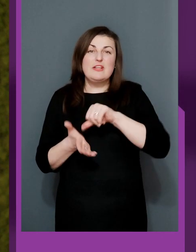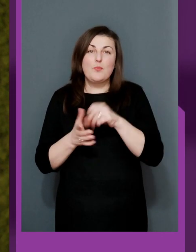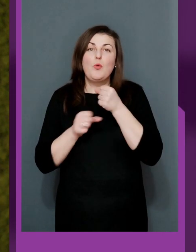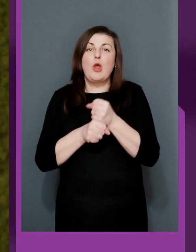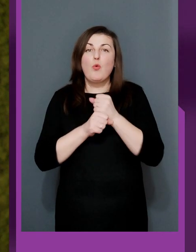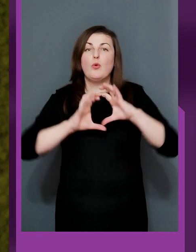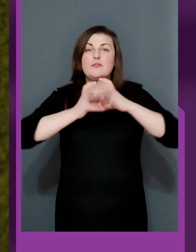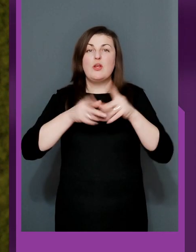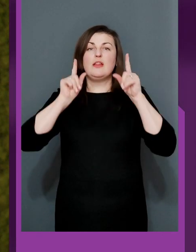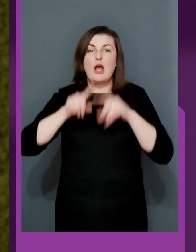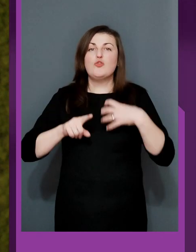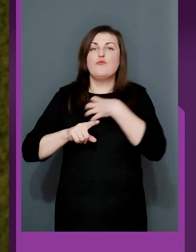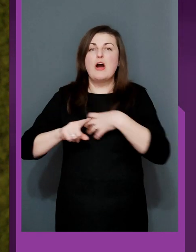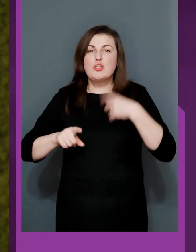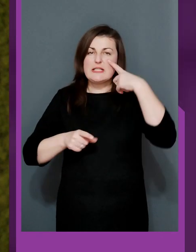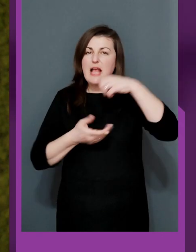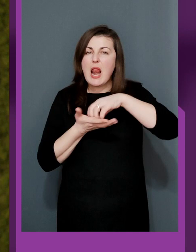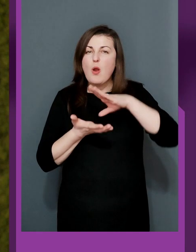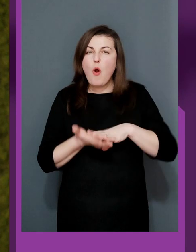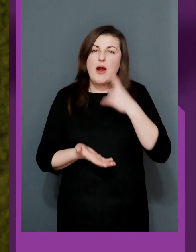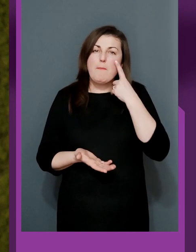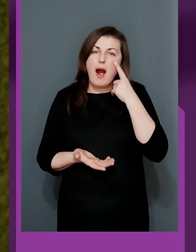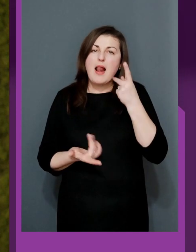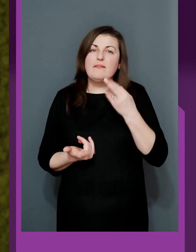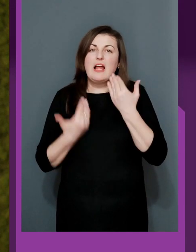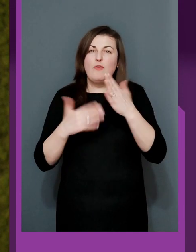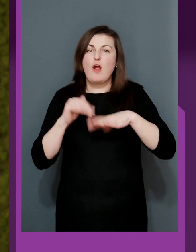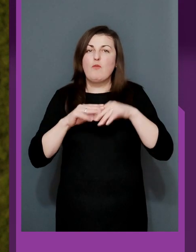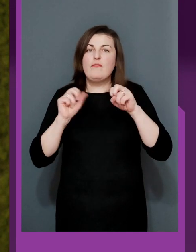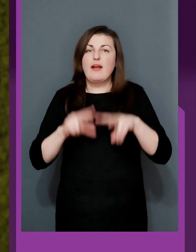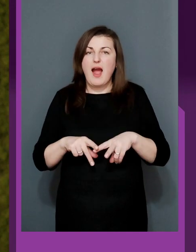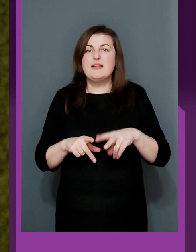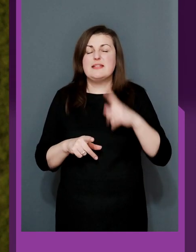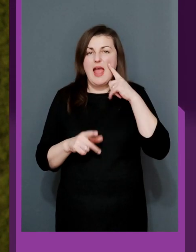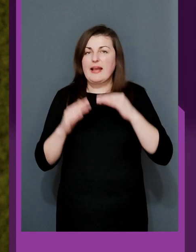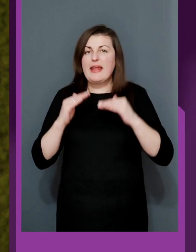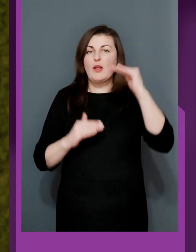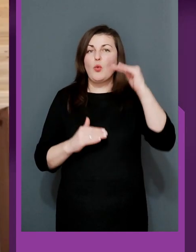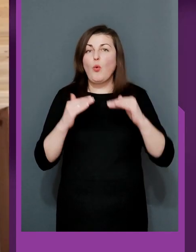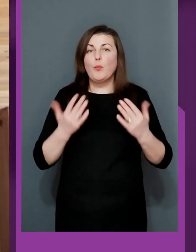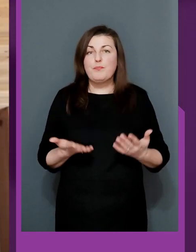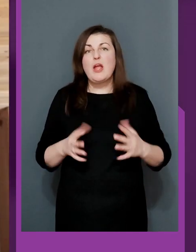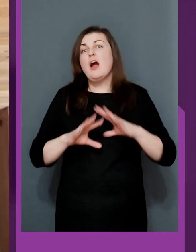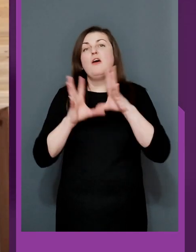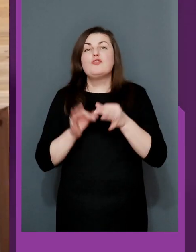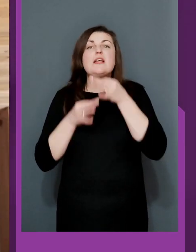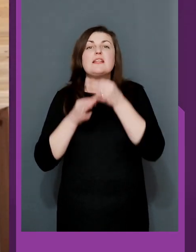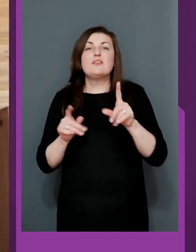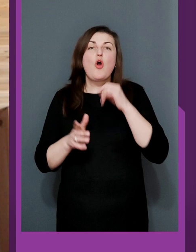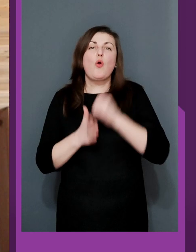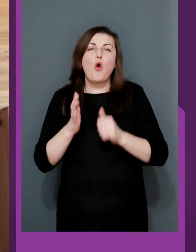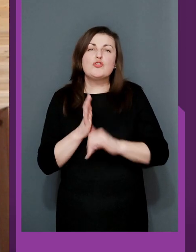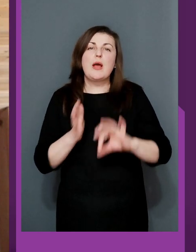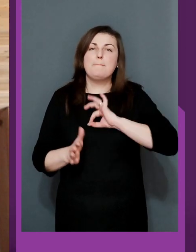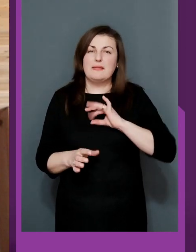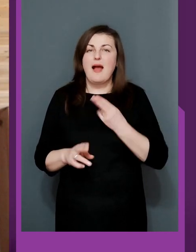виступ на Кубку світу також важливих залікових балів до твоєї кваліфікації рейтингу е вже сказав що